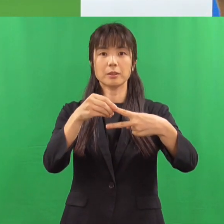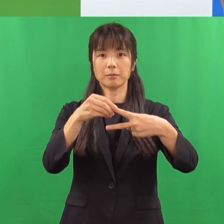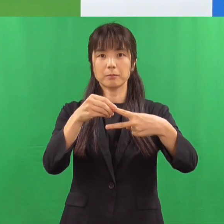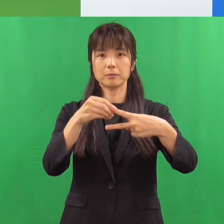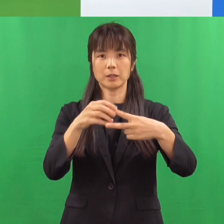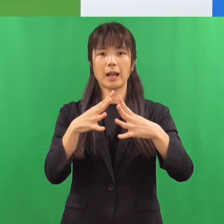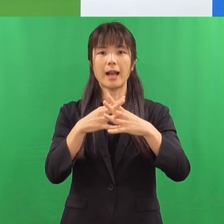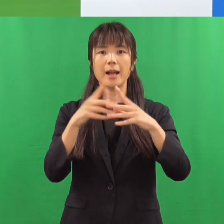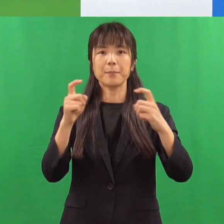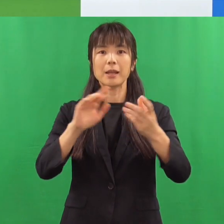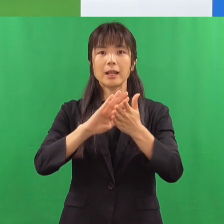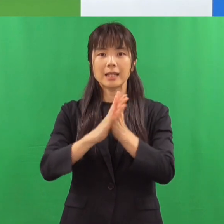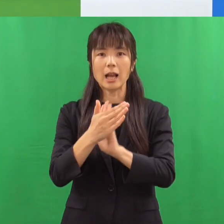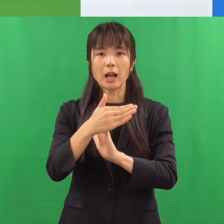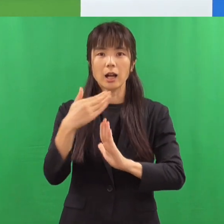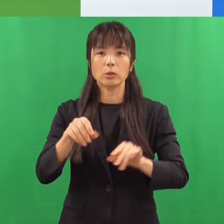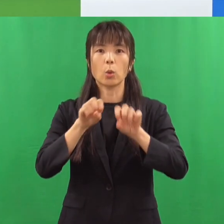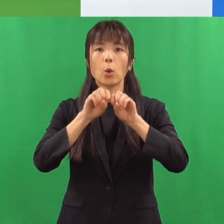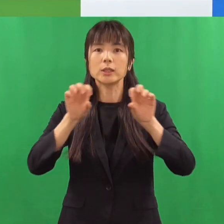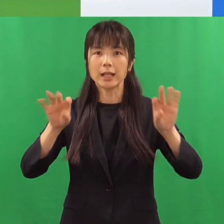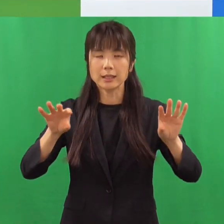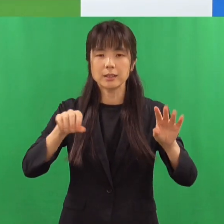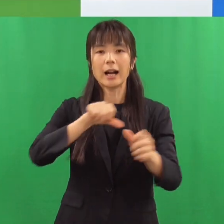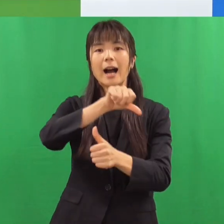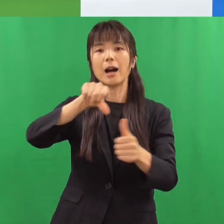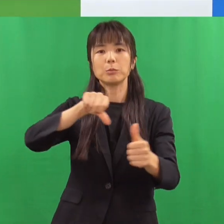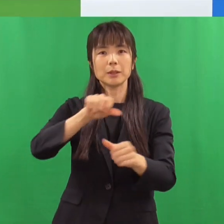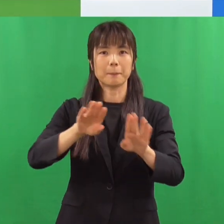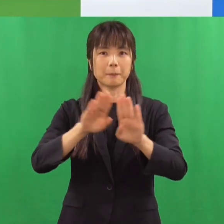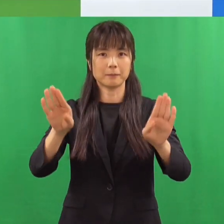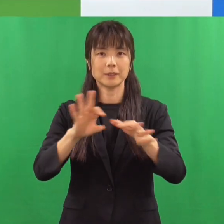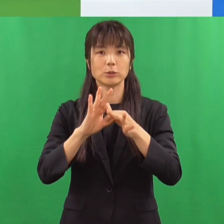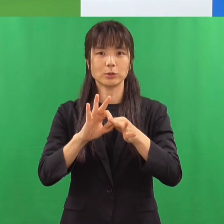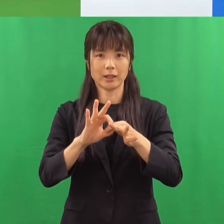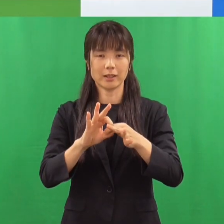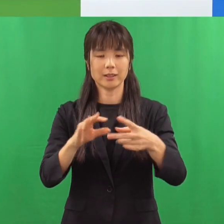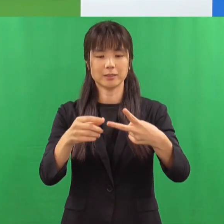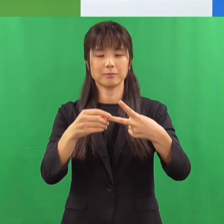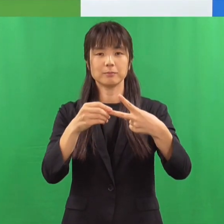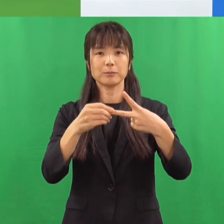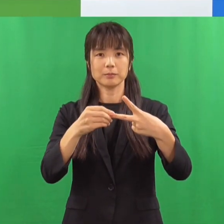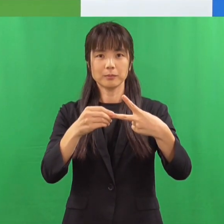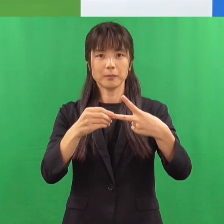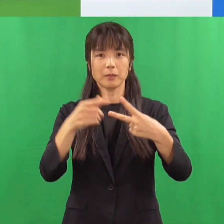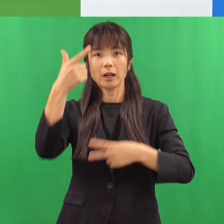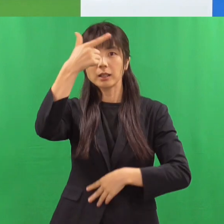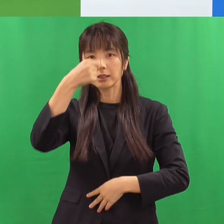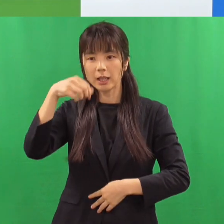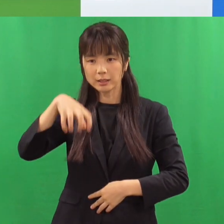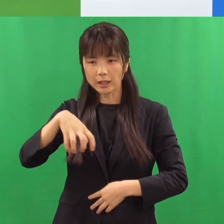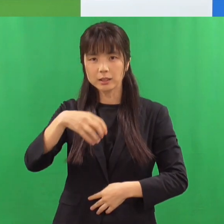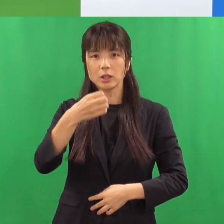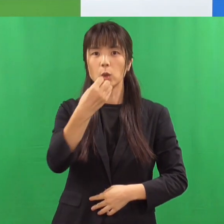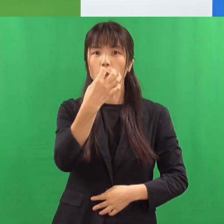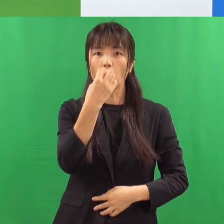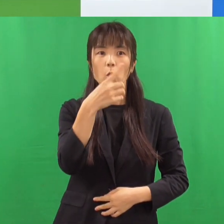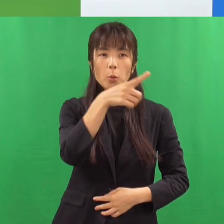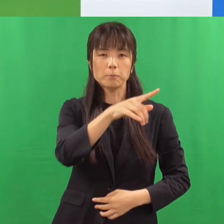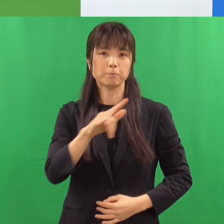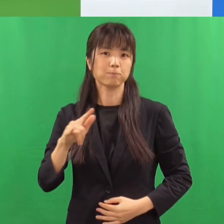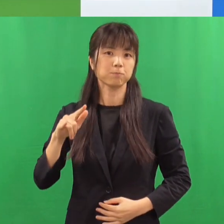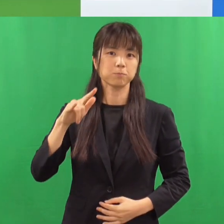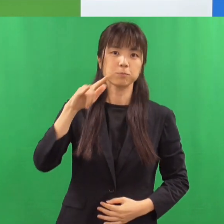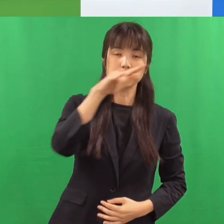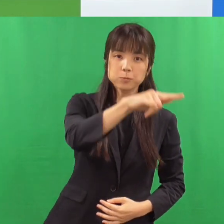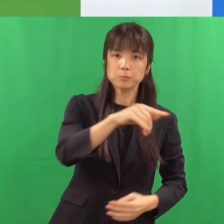は宮城県からのお知らせ、アプリ運用開始について。2件目は仙台香港線定期便就